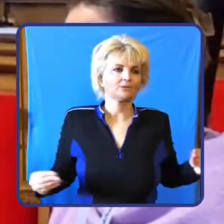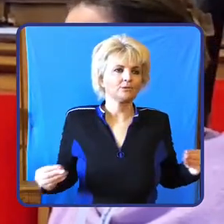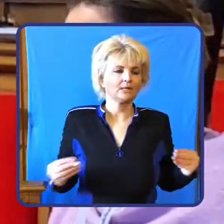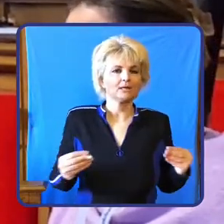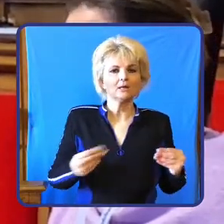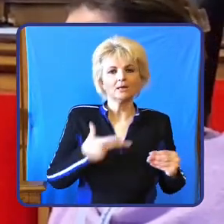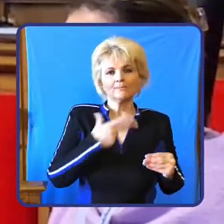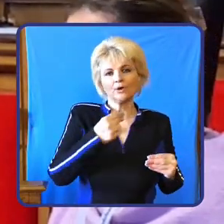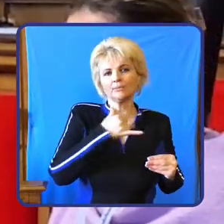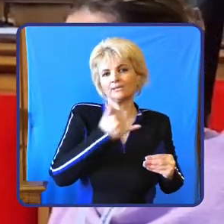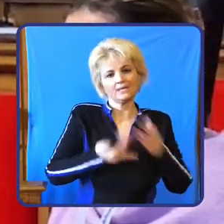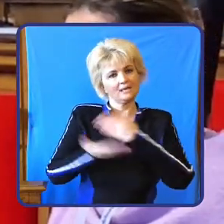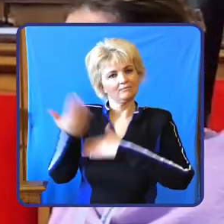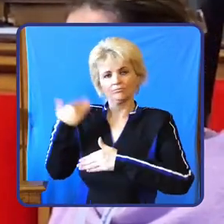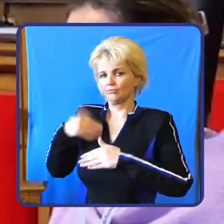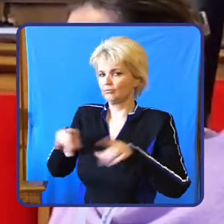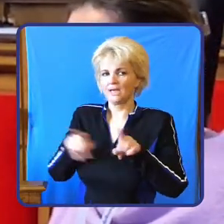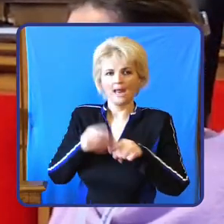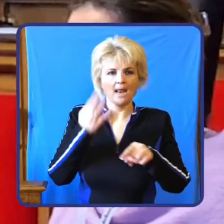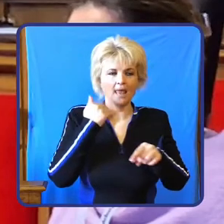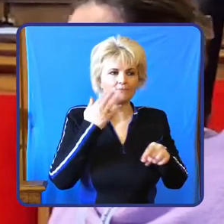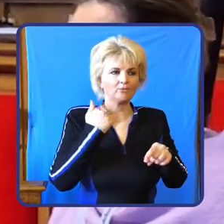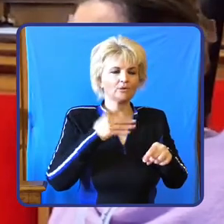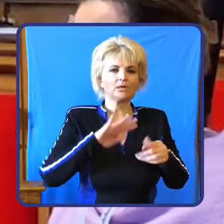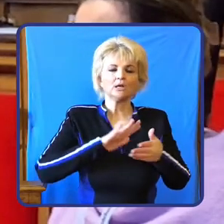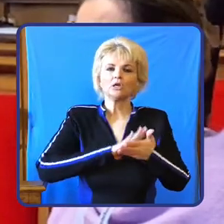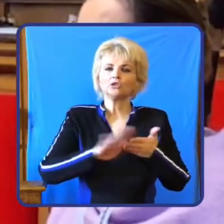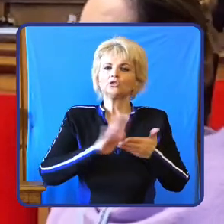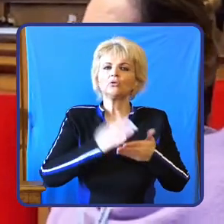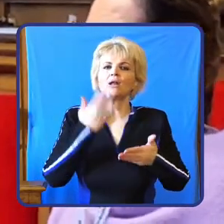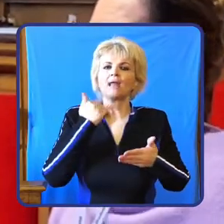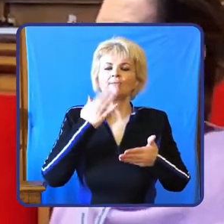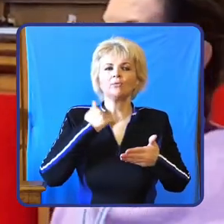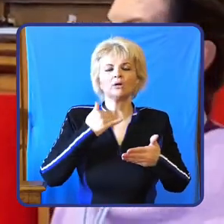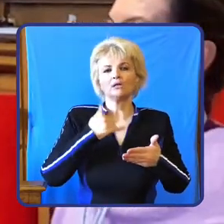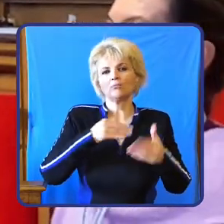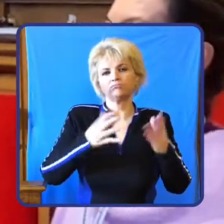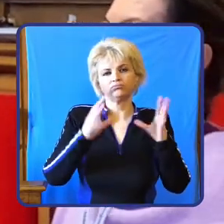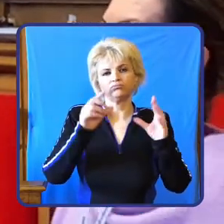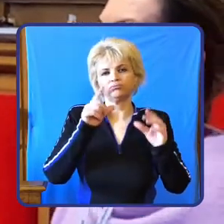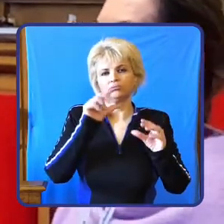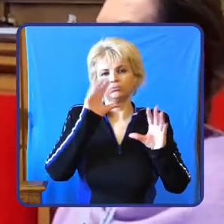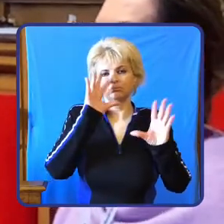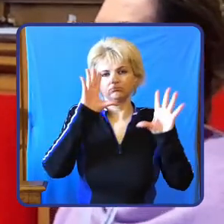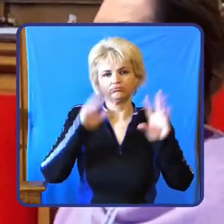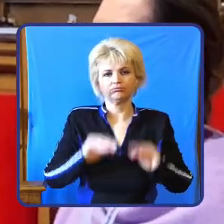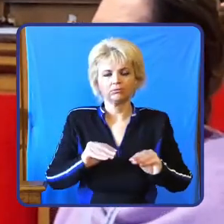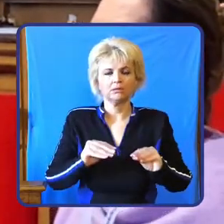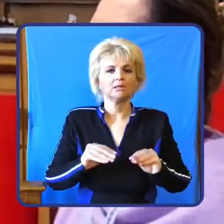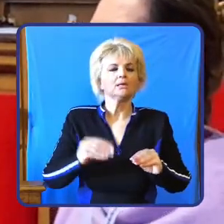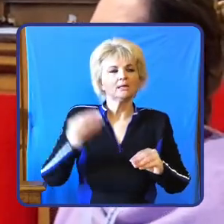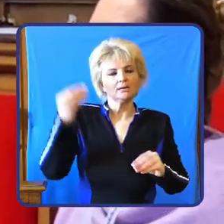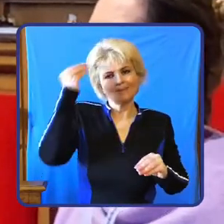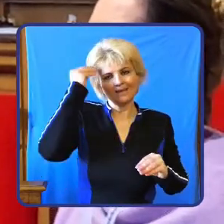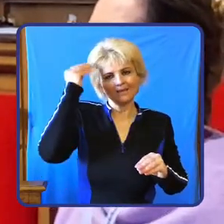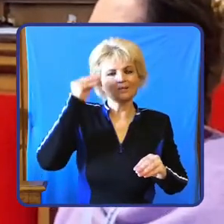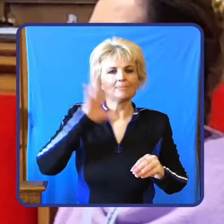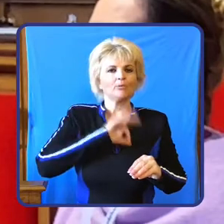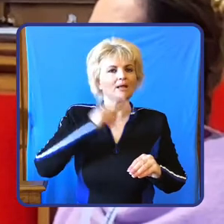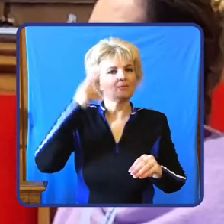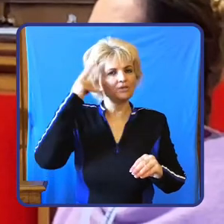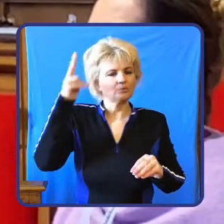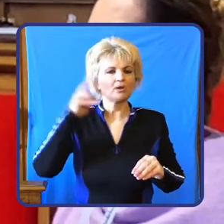hogy 30 éve ilyen nem volt, soha nem folytották így bele a képviselőkbe a szót, de természetesen megértem, hogy polgármester úrnak már ilyesmire nincs